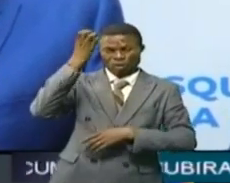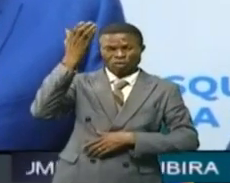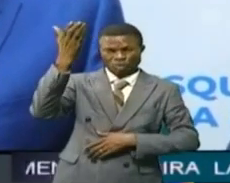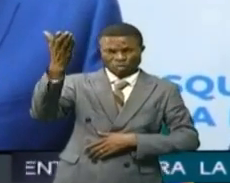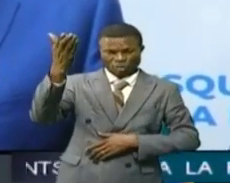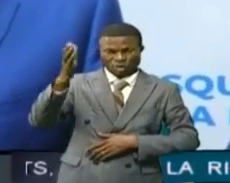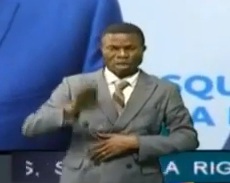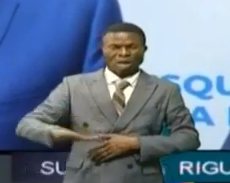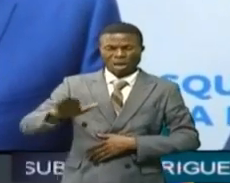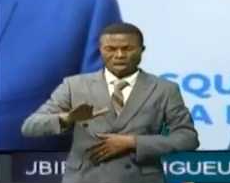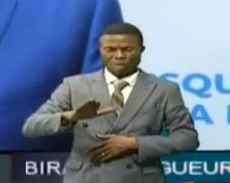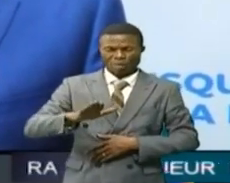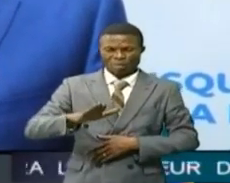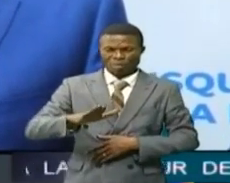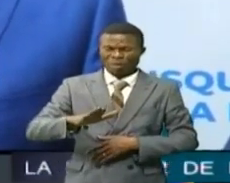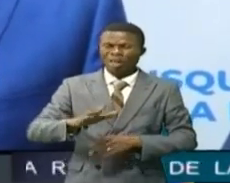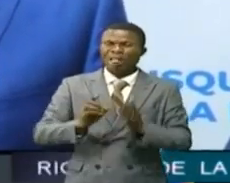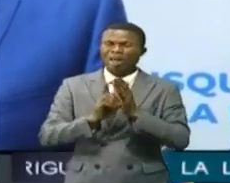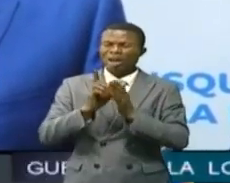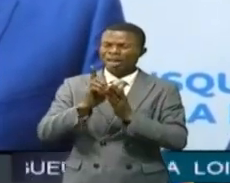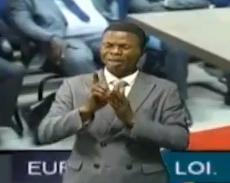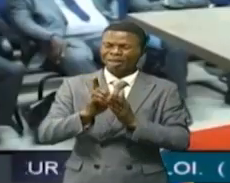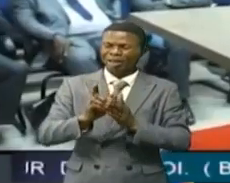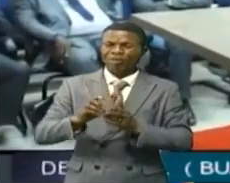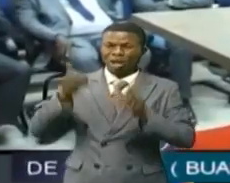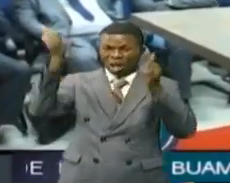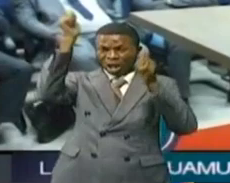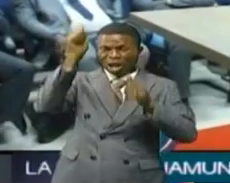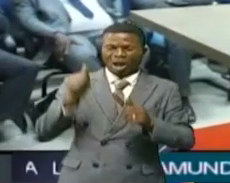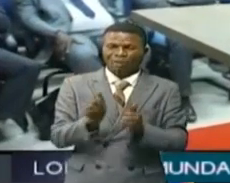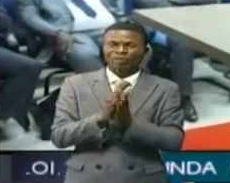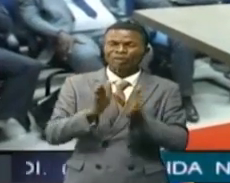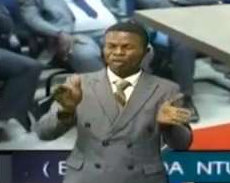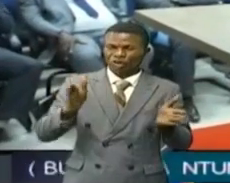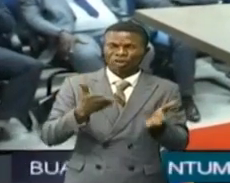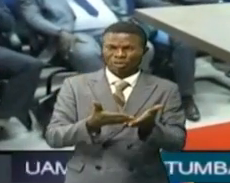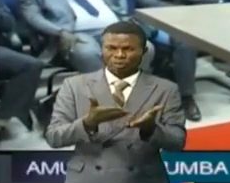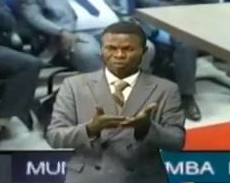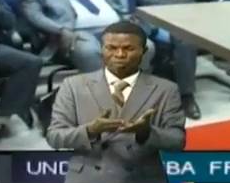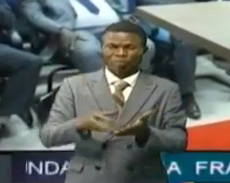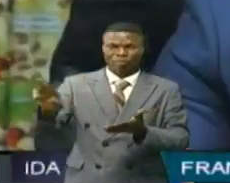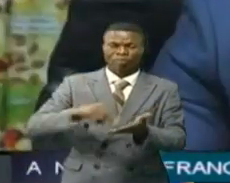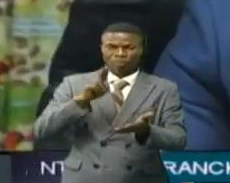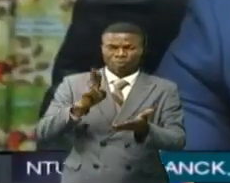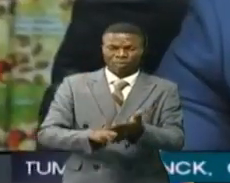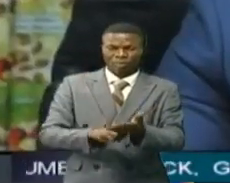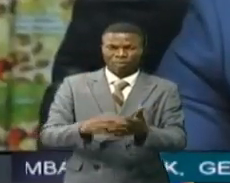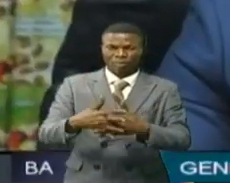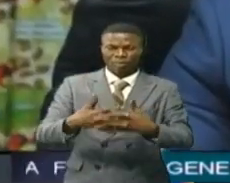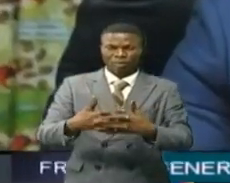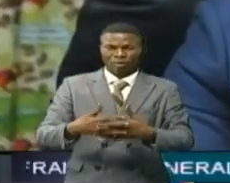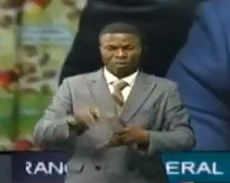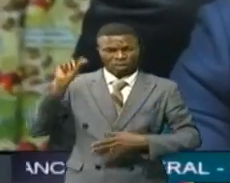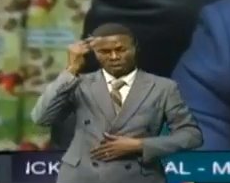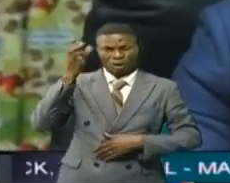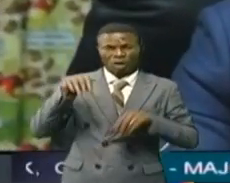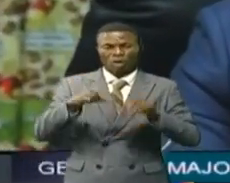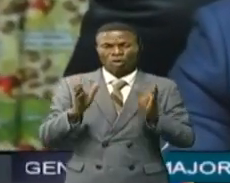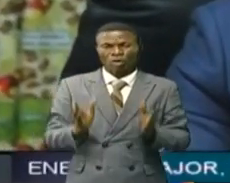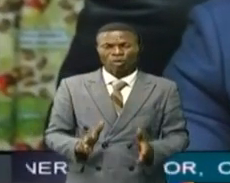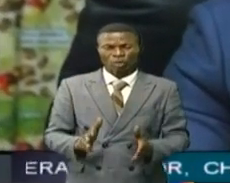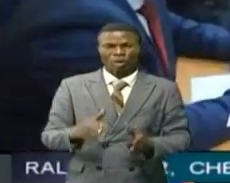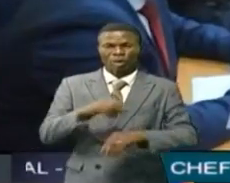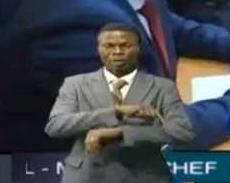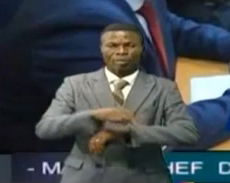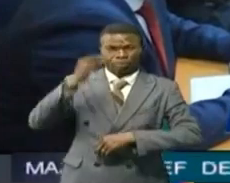le moteur du développement de l'Afrique centrale. Rappelons que la STP vient de signer un partenariat avec le gouvernement congolais à travers le